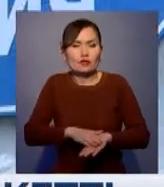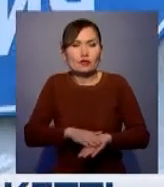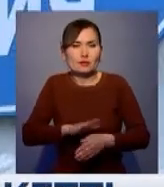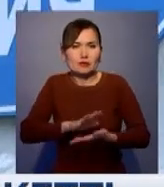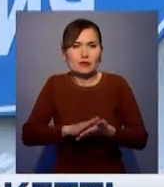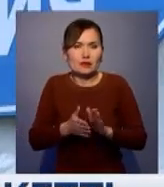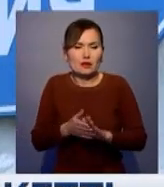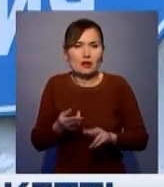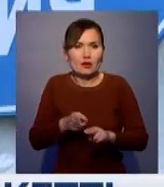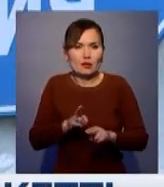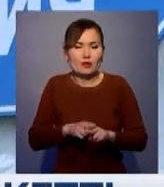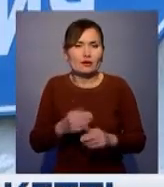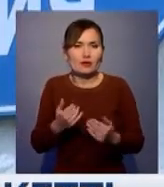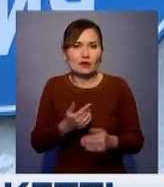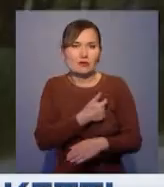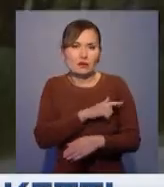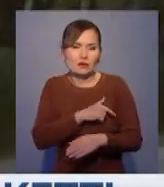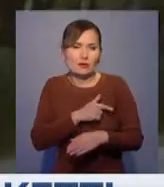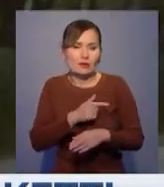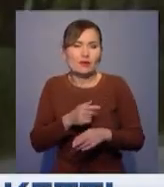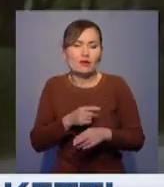Науқас есін жинады.